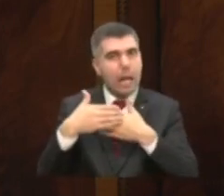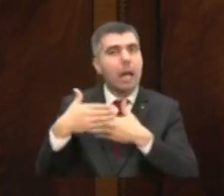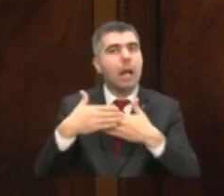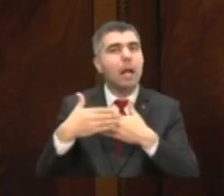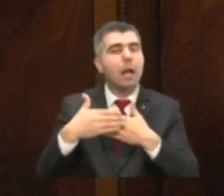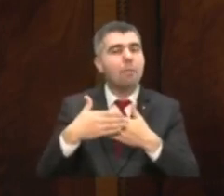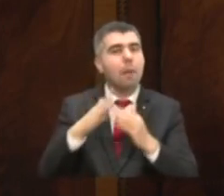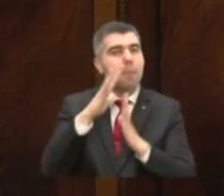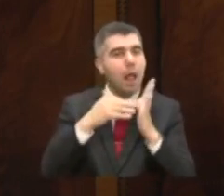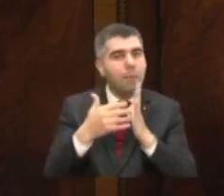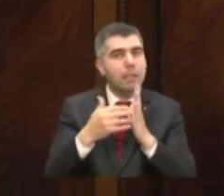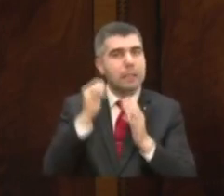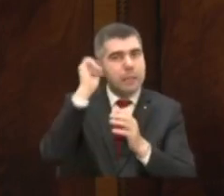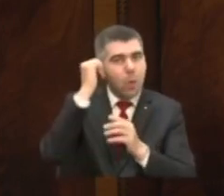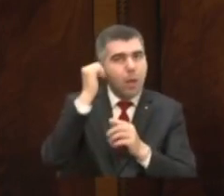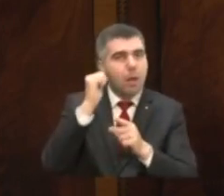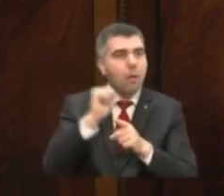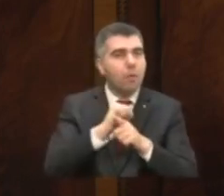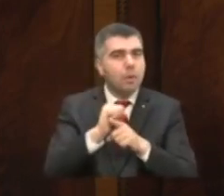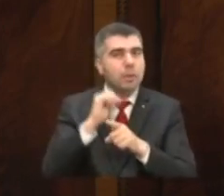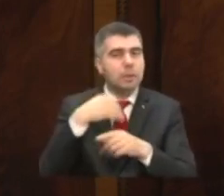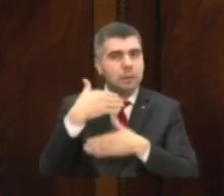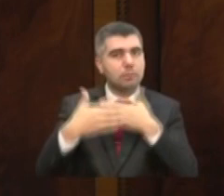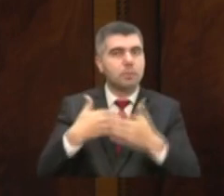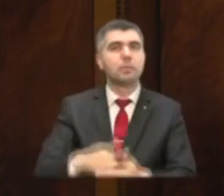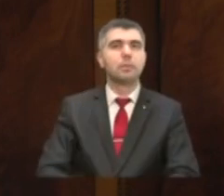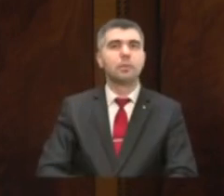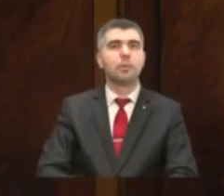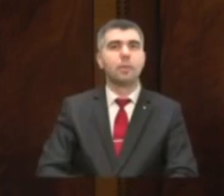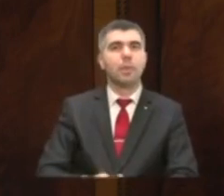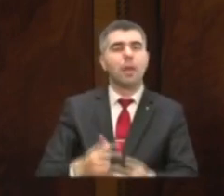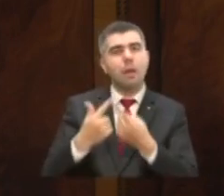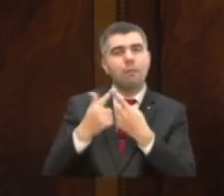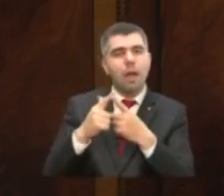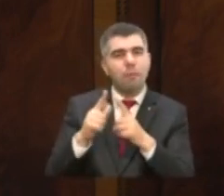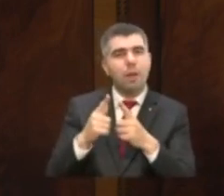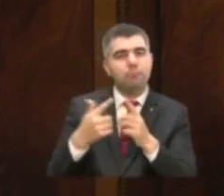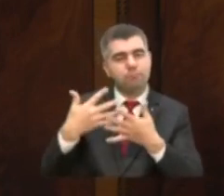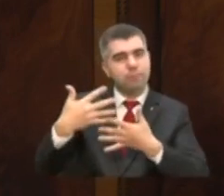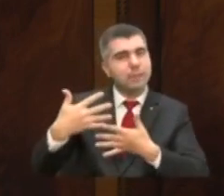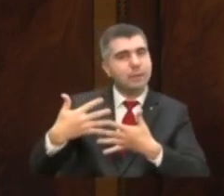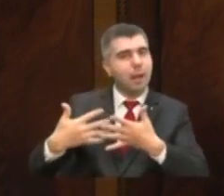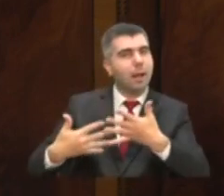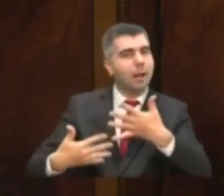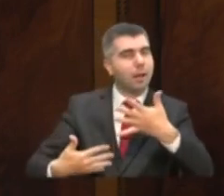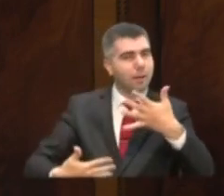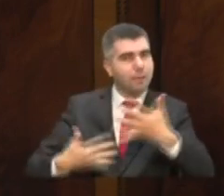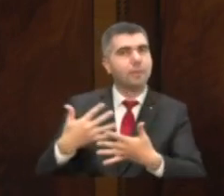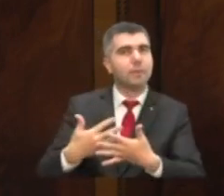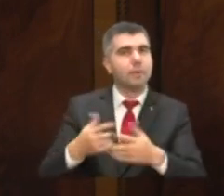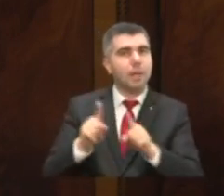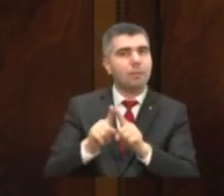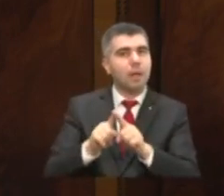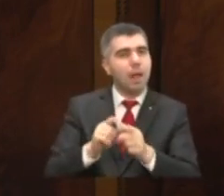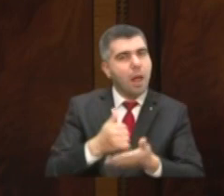ديال تطوير التكوين المهني. إذن هناك عدد من المجالات التي يتم فيها الاهتمام